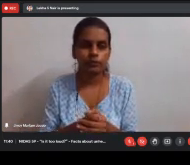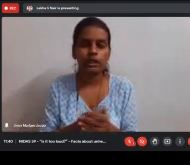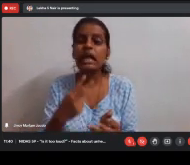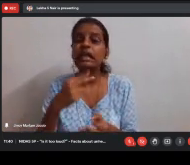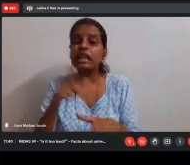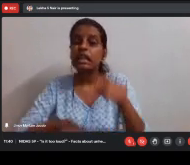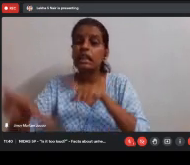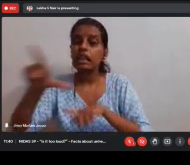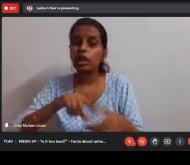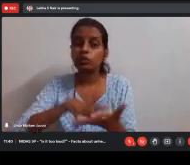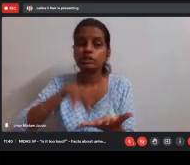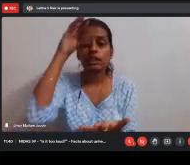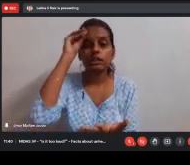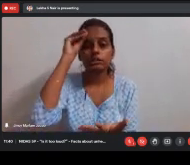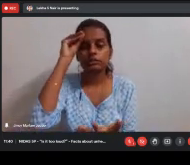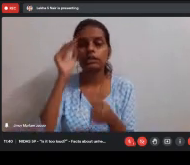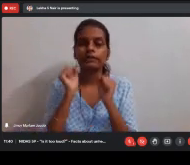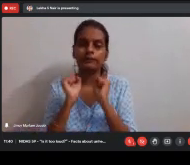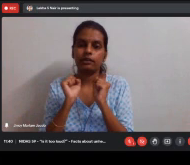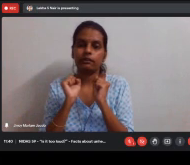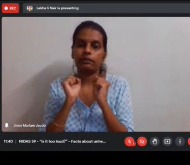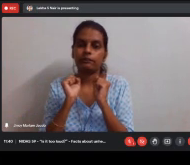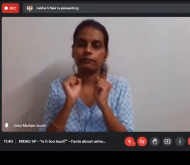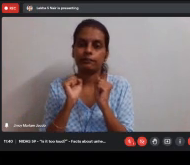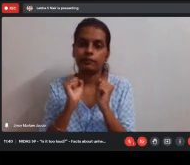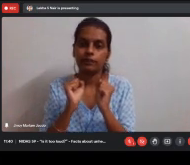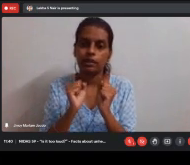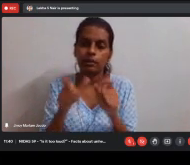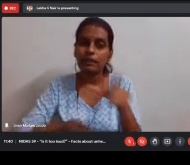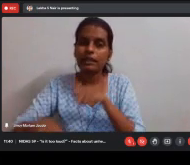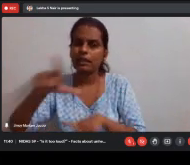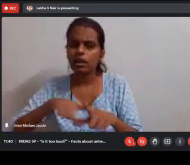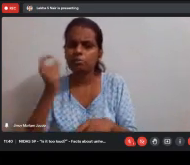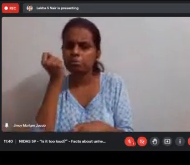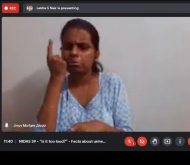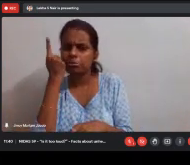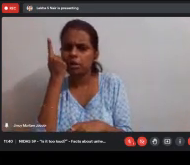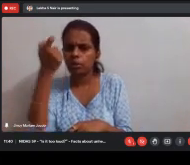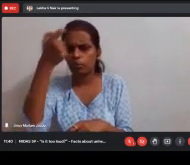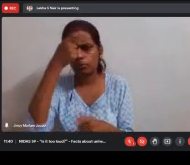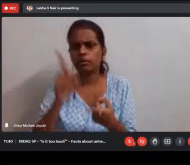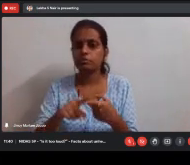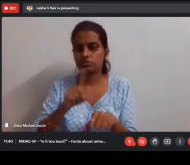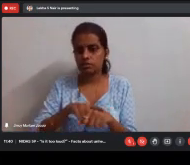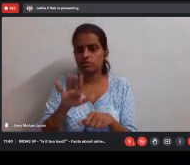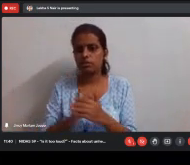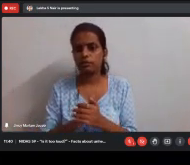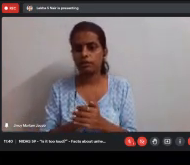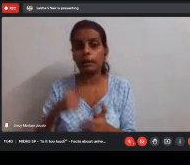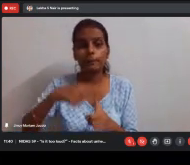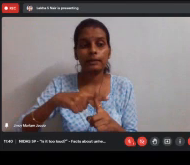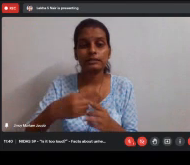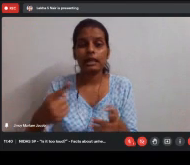പോകാം അല്ലെങ്കിൽ ഉറക്കക്കുറവിലേക്കും ഇത് നയിക്കാം. ഇതൊക്കെ അഡൽസിലാണെങ്കിൽ കുട്ടികൾക്ക് എന്തൊക്കെ ഉണ്ടാക്കാം? കുട്ടികൾക്ക്